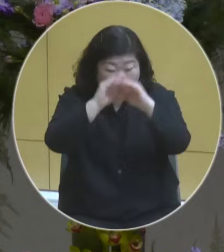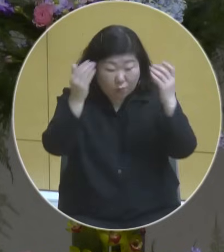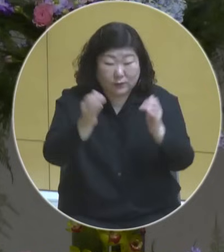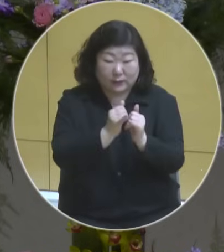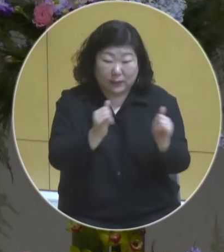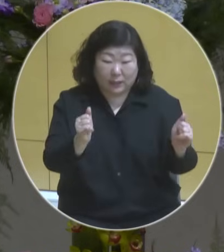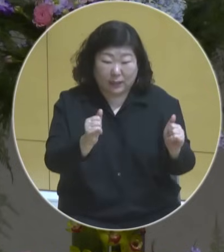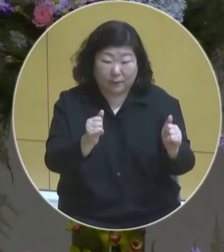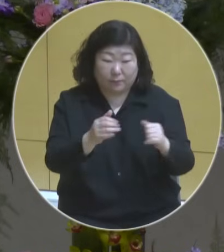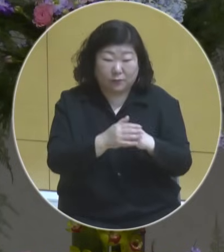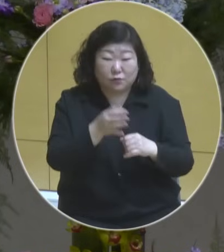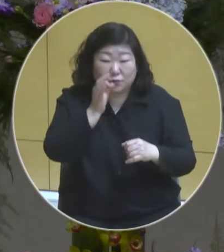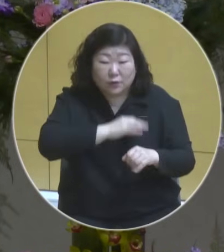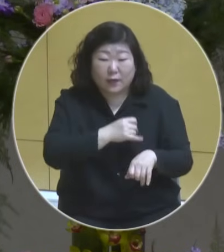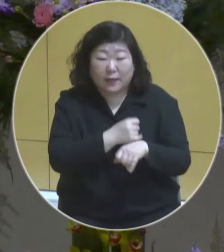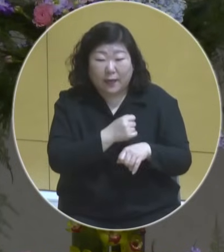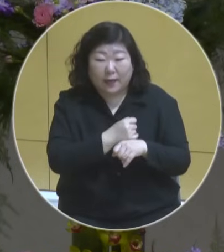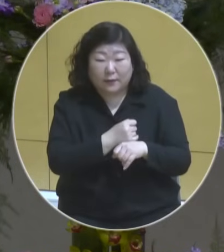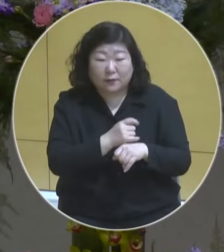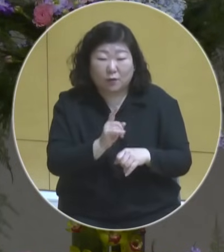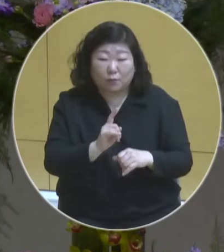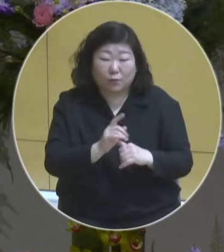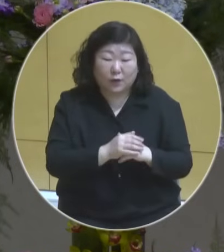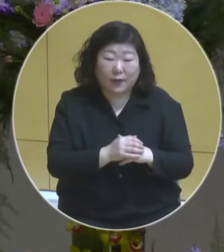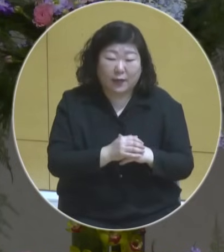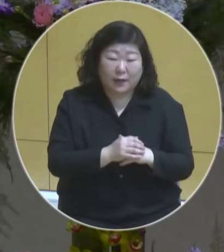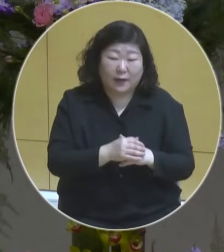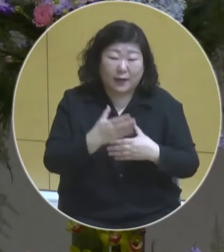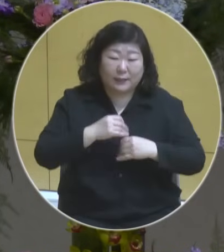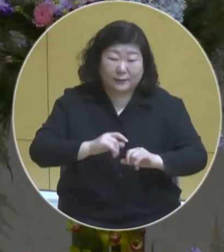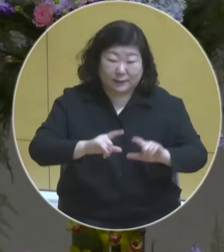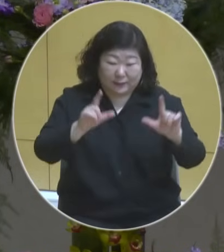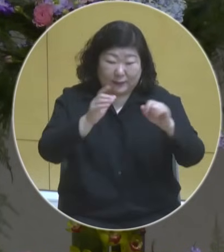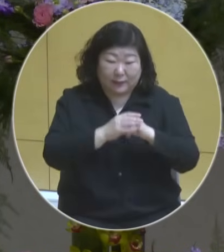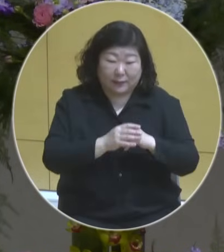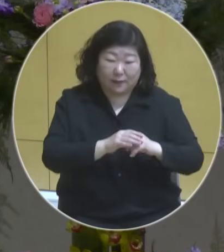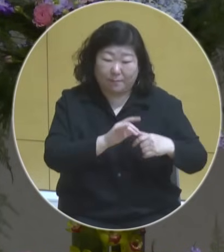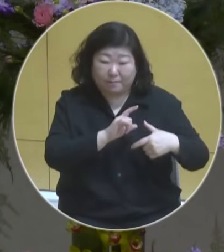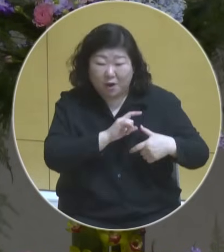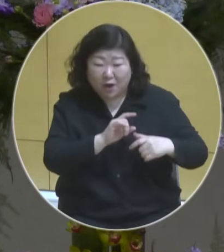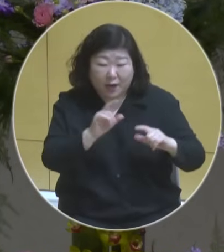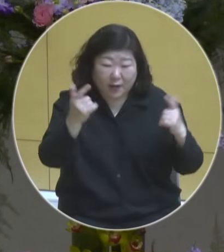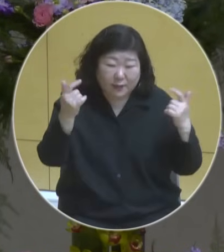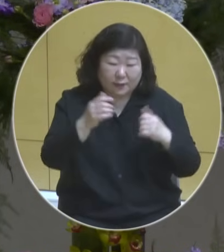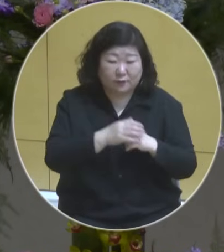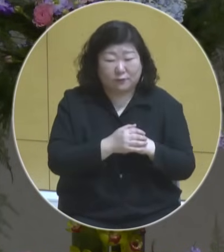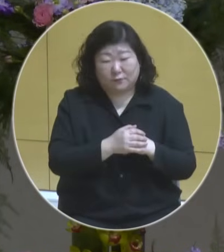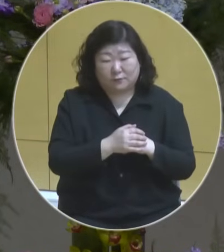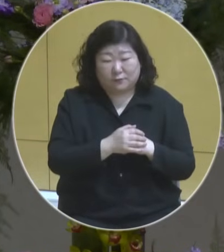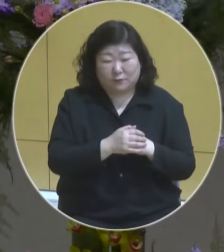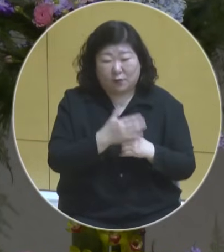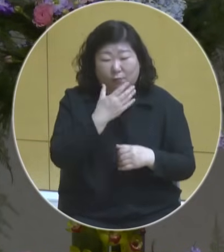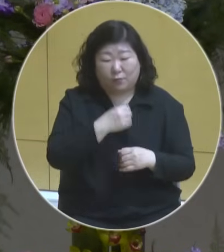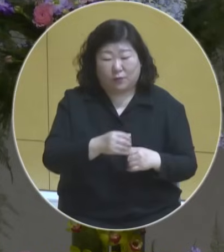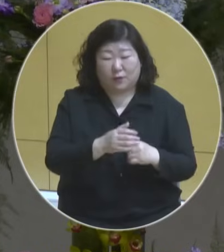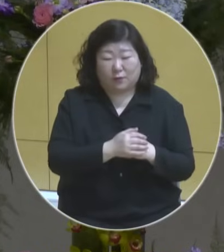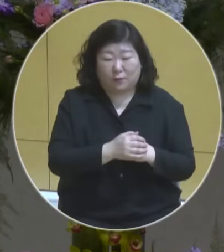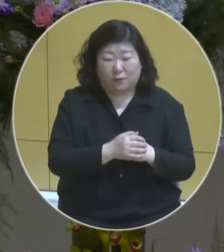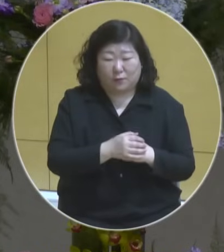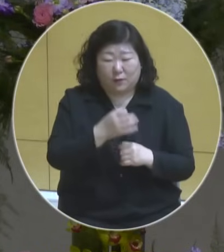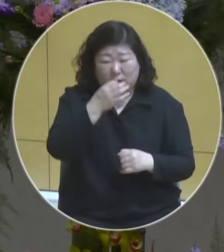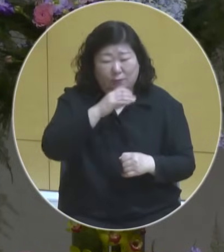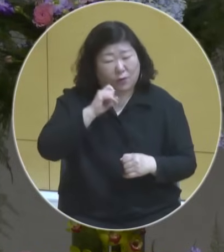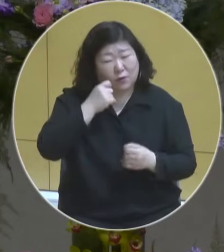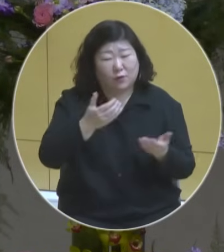제정하신 은혜로운 제도라고 합니다 식은 멍가 아닌 복이요 무거운 짐이 아닌 은혜이며 힘들고 성가신 요구가